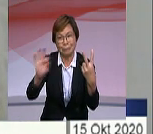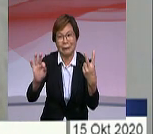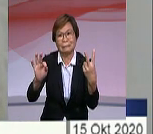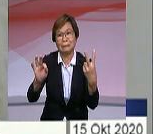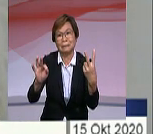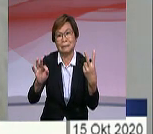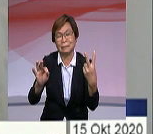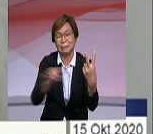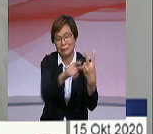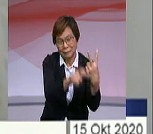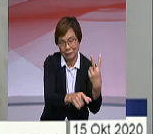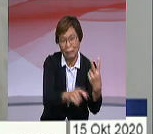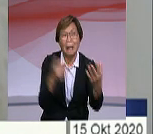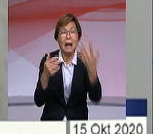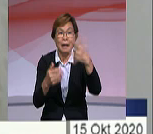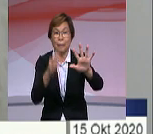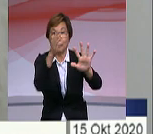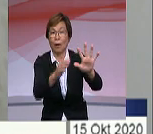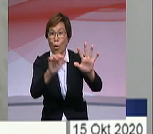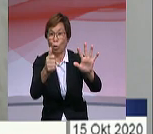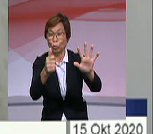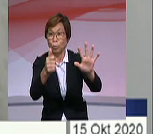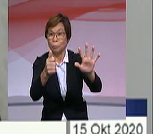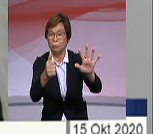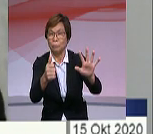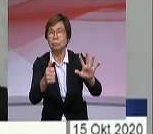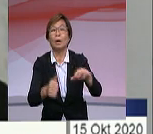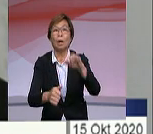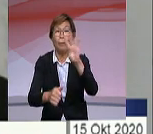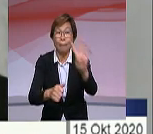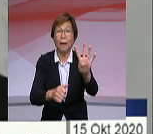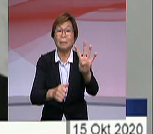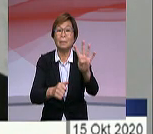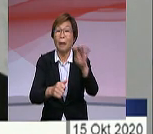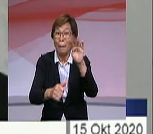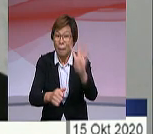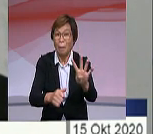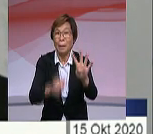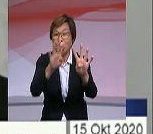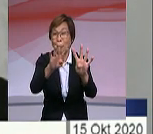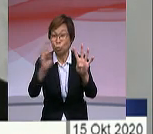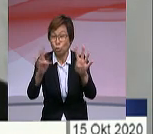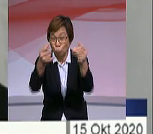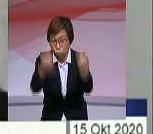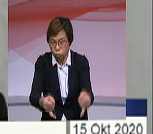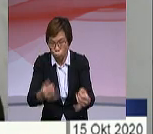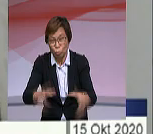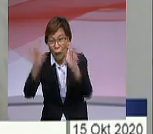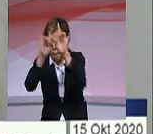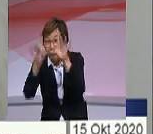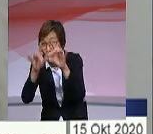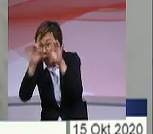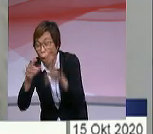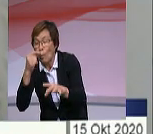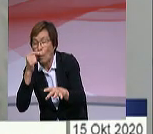12,549. Sehingga 15 Oktober 2020, seramai 447 individu telah pun disaring,